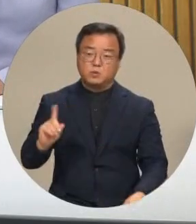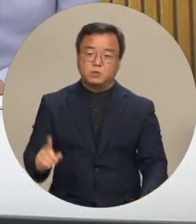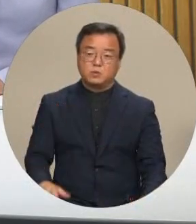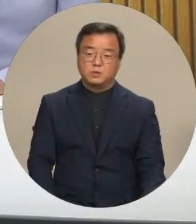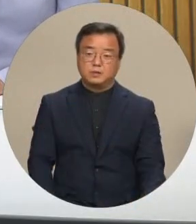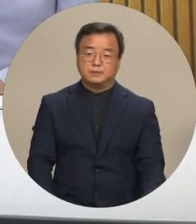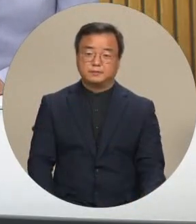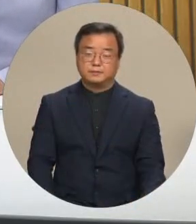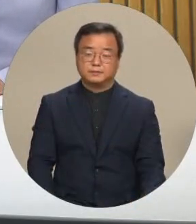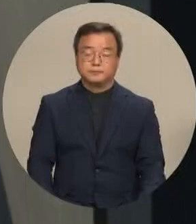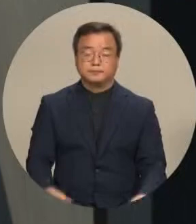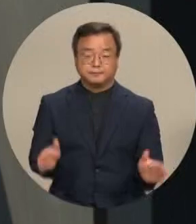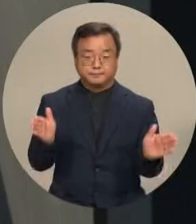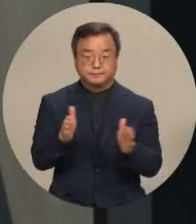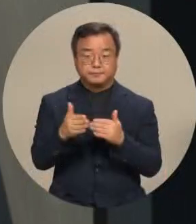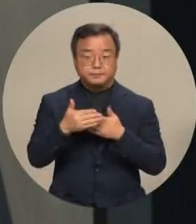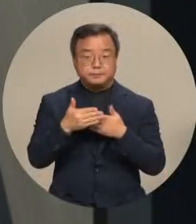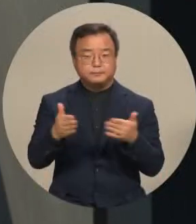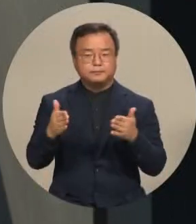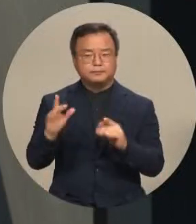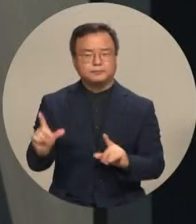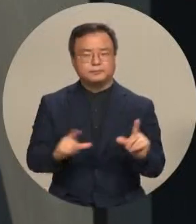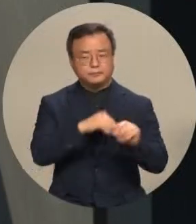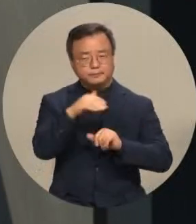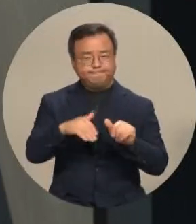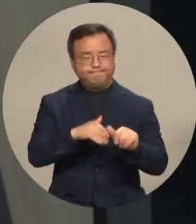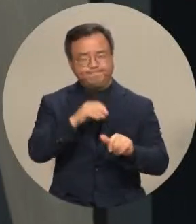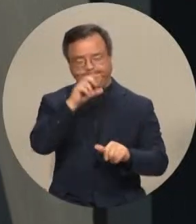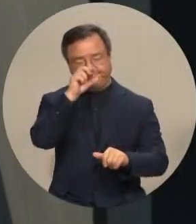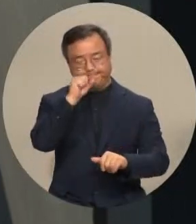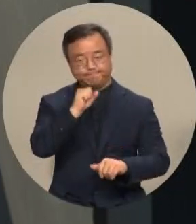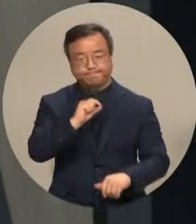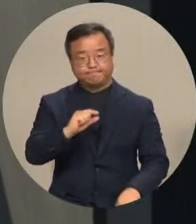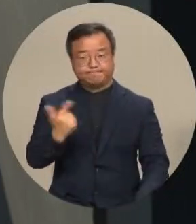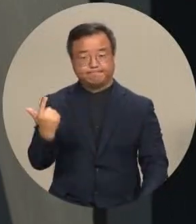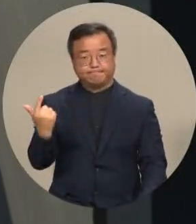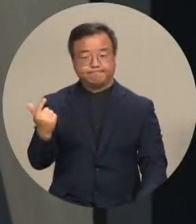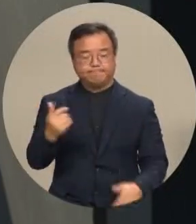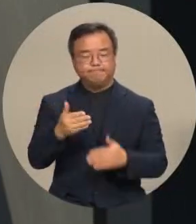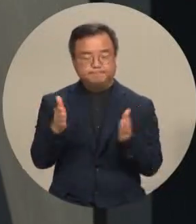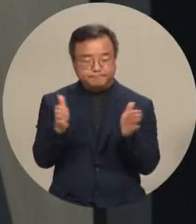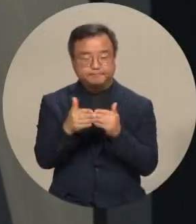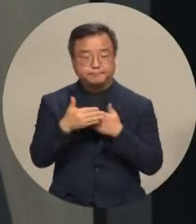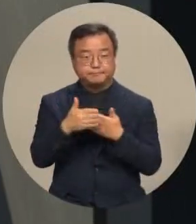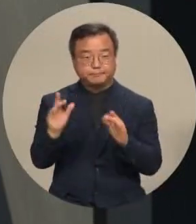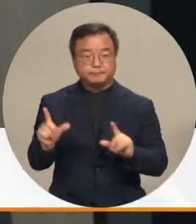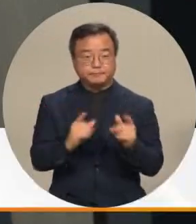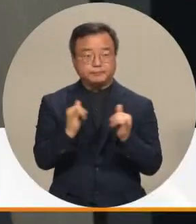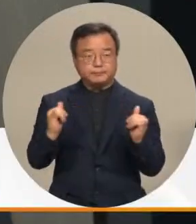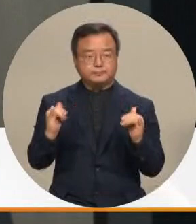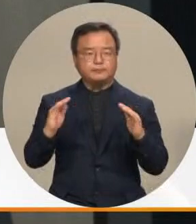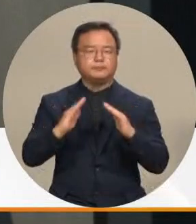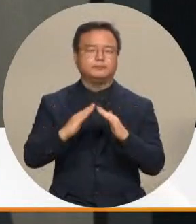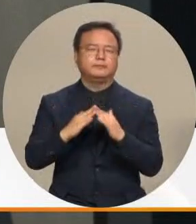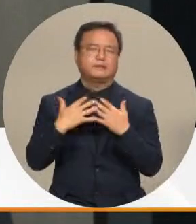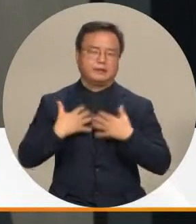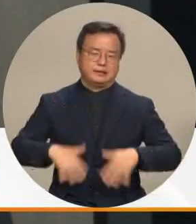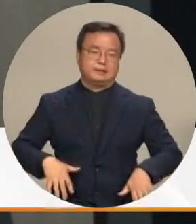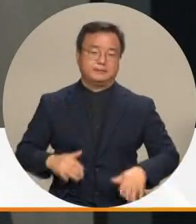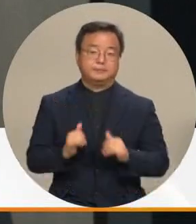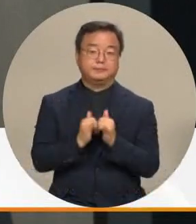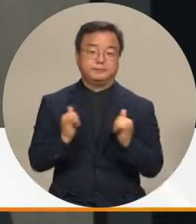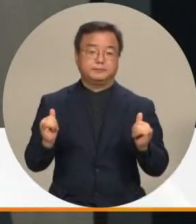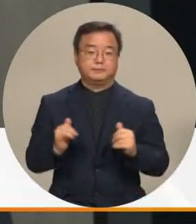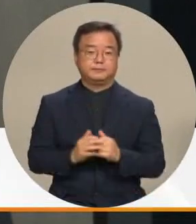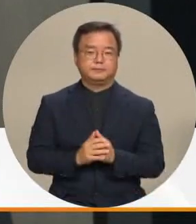예 쪽방촌은 주거환경이 가장 열악한 곳이고 쪽방촌에는 대표적으로 주거취약계층 주민입니다